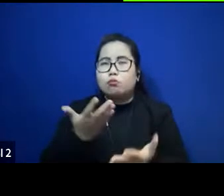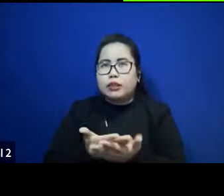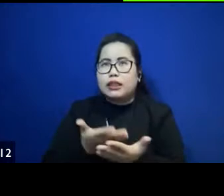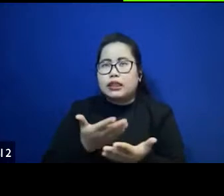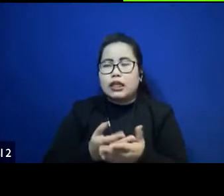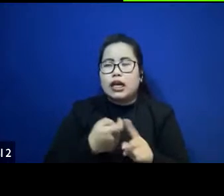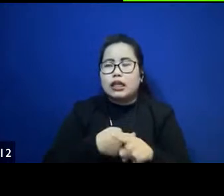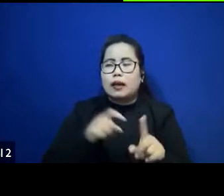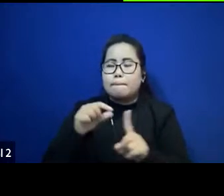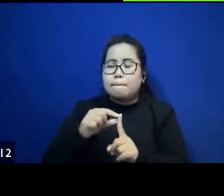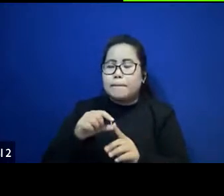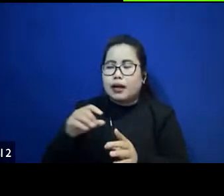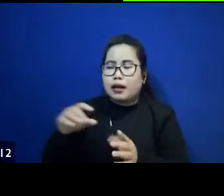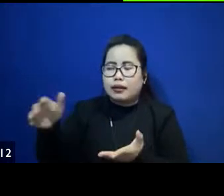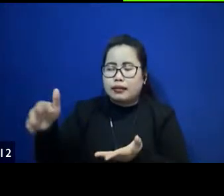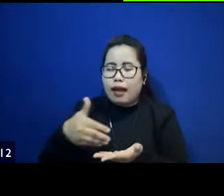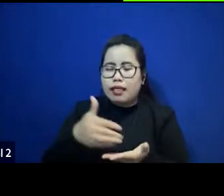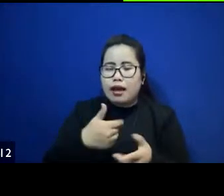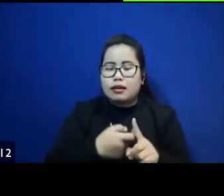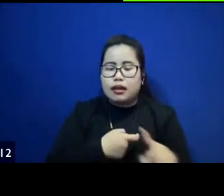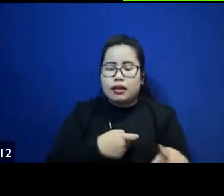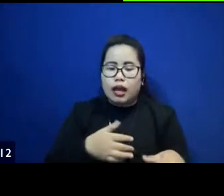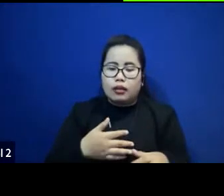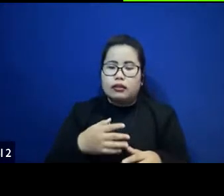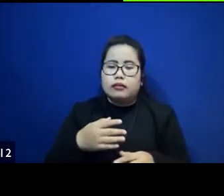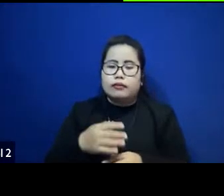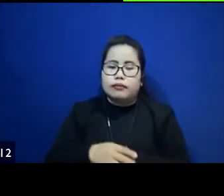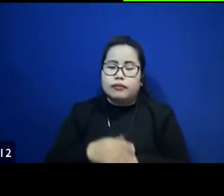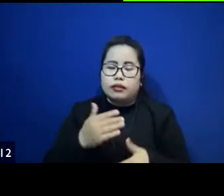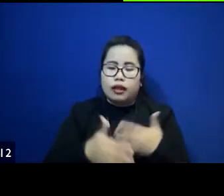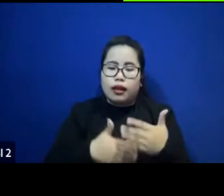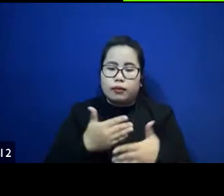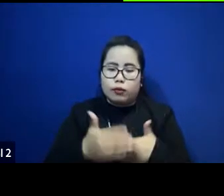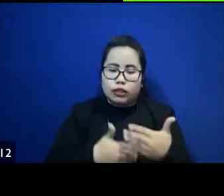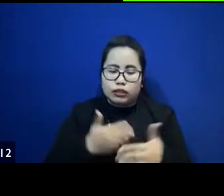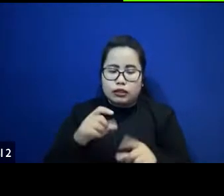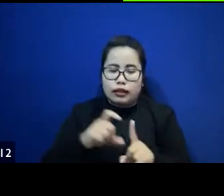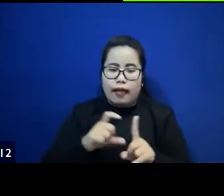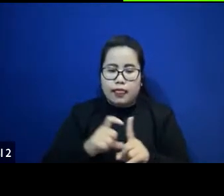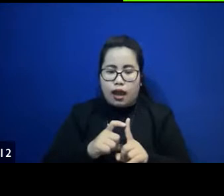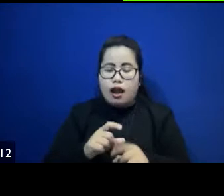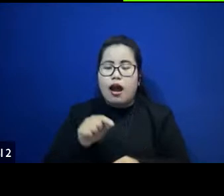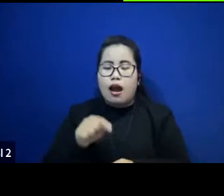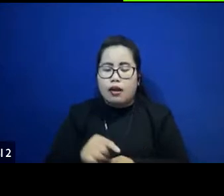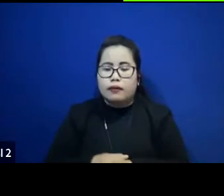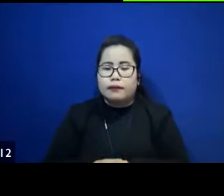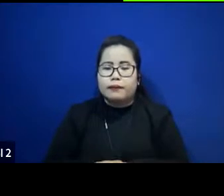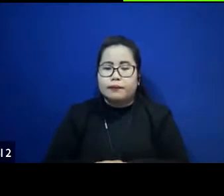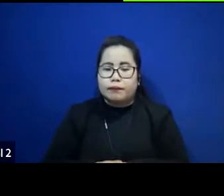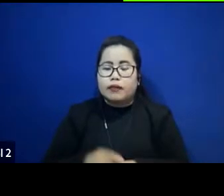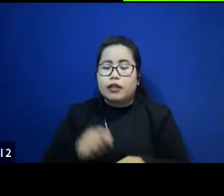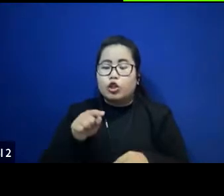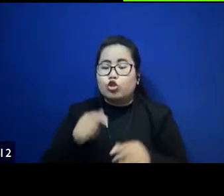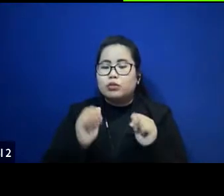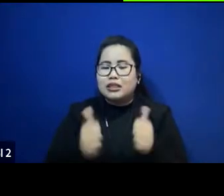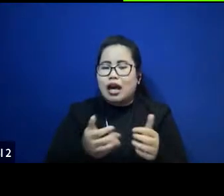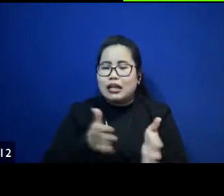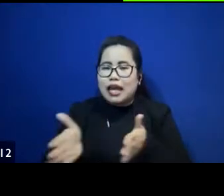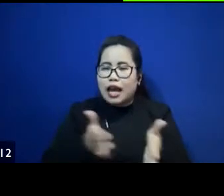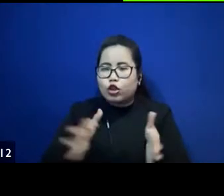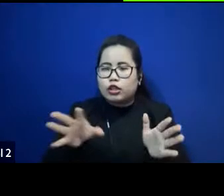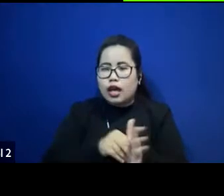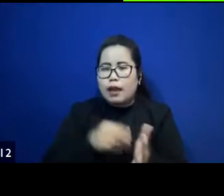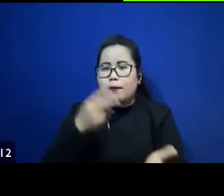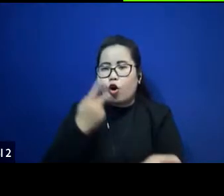perdata nanti ke Kesi e-data prosesornya itu itu nanti bisa di diatur dikontrak